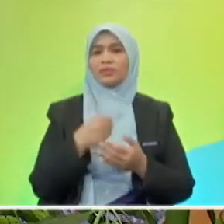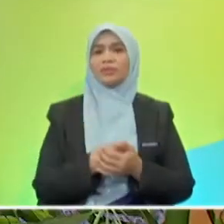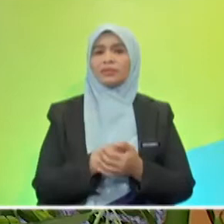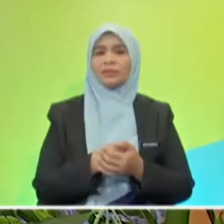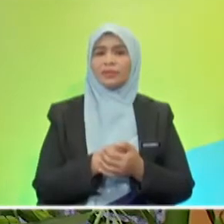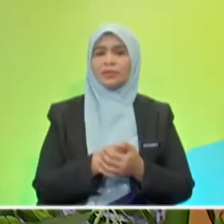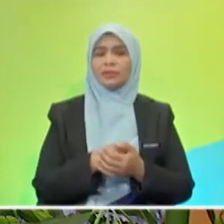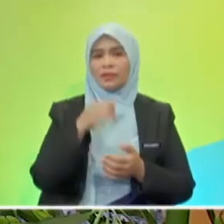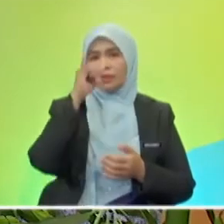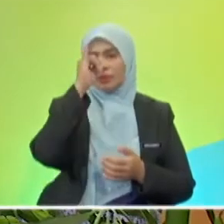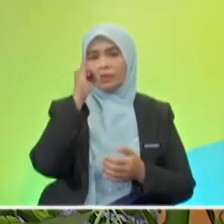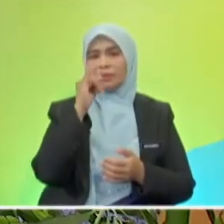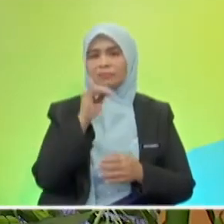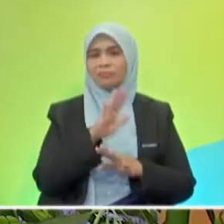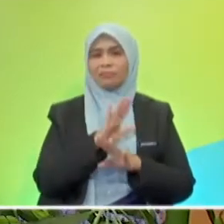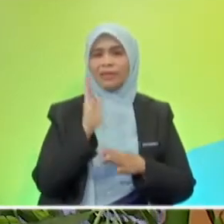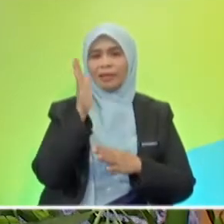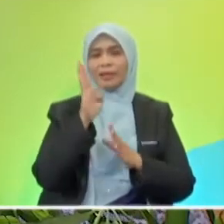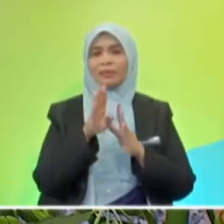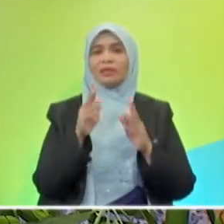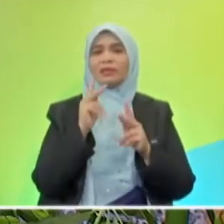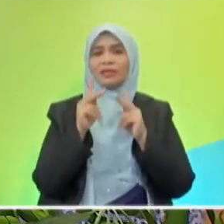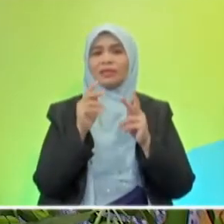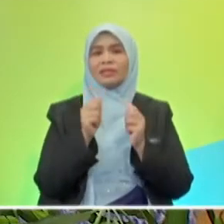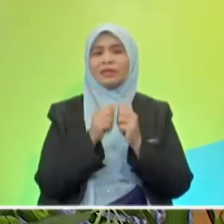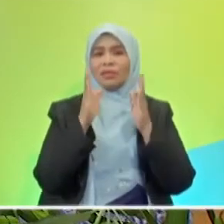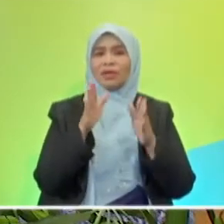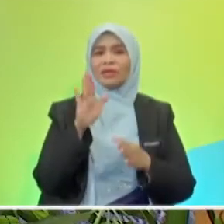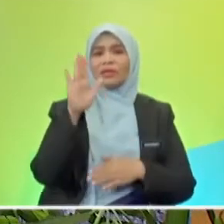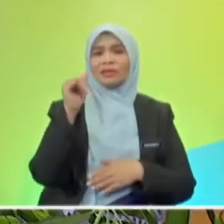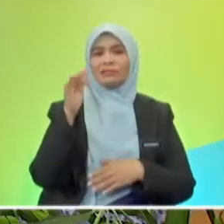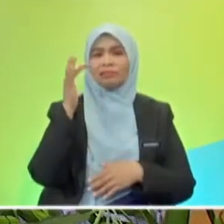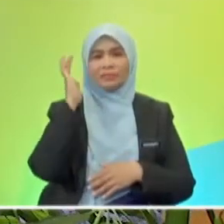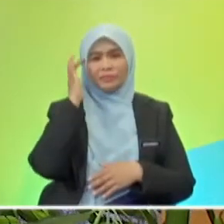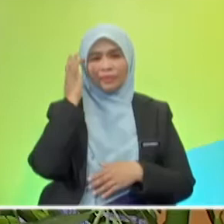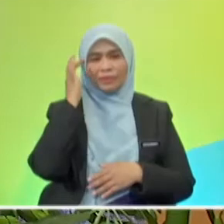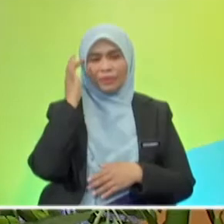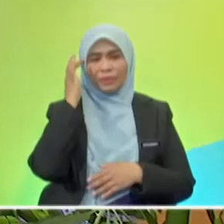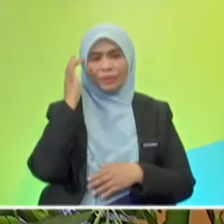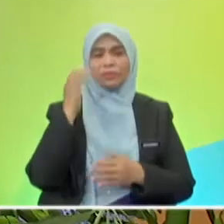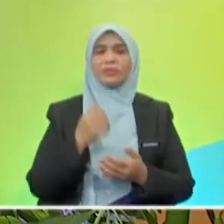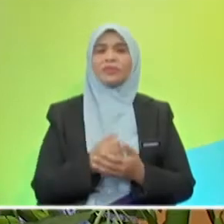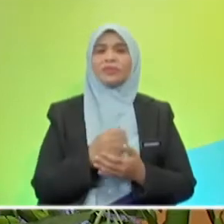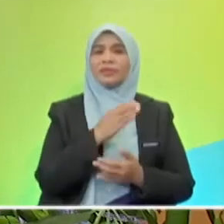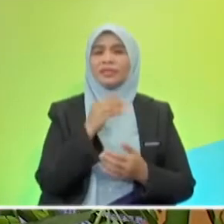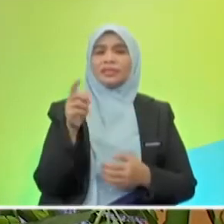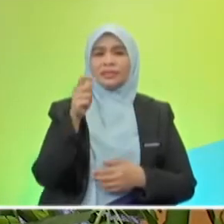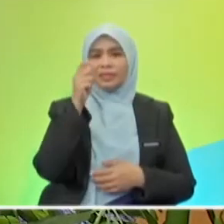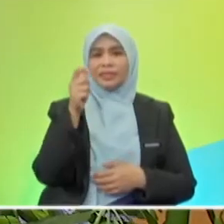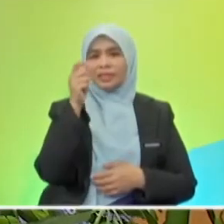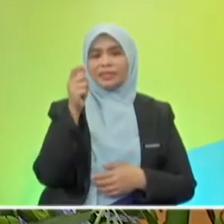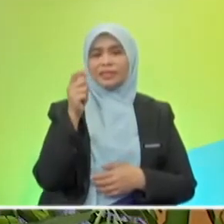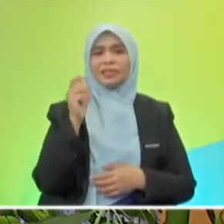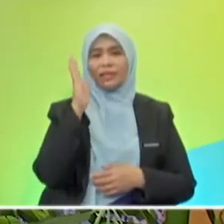Imam Syafi'i ktd tidak boleh berhujah dengan orang yang jahe karena orange jahe orang yang tidak tahu dan senja seakan